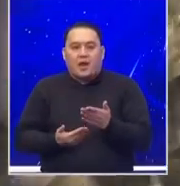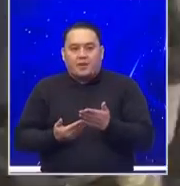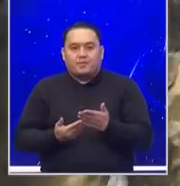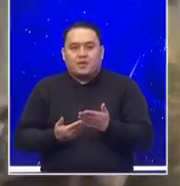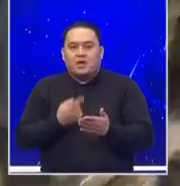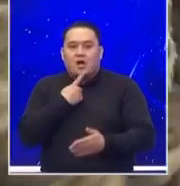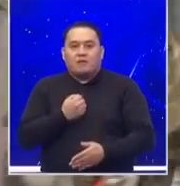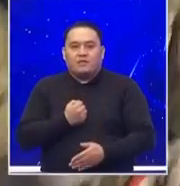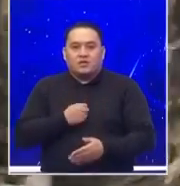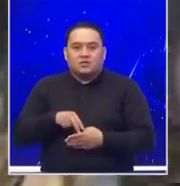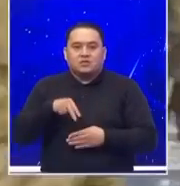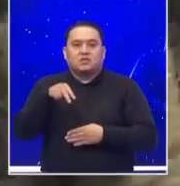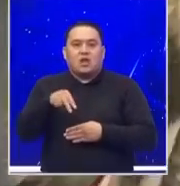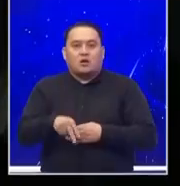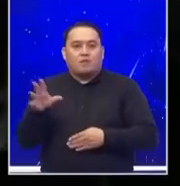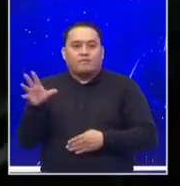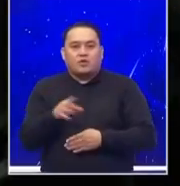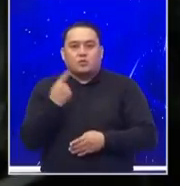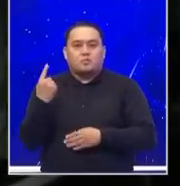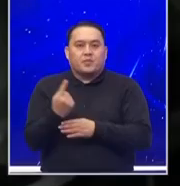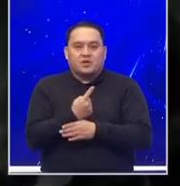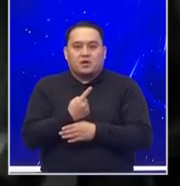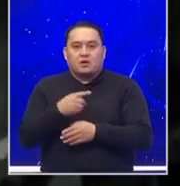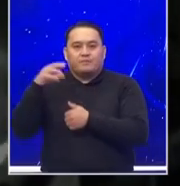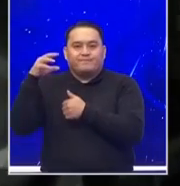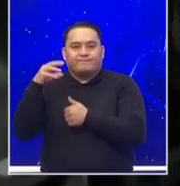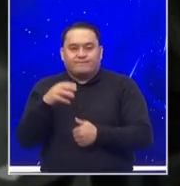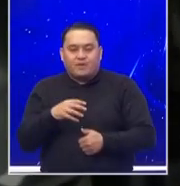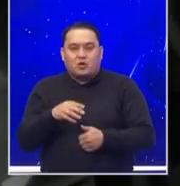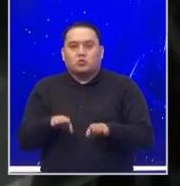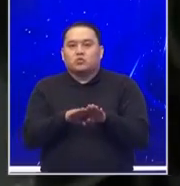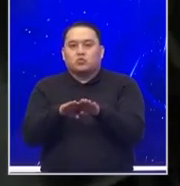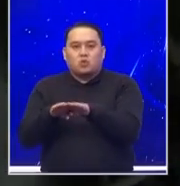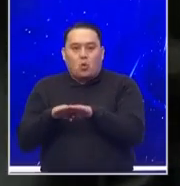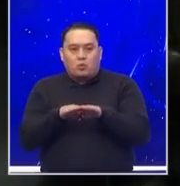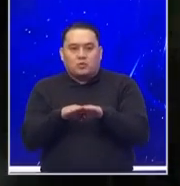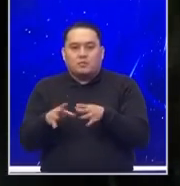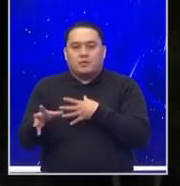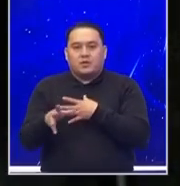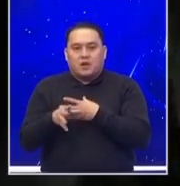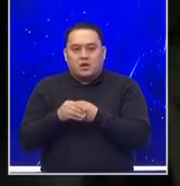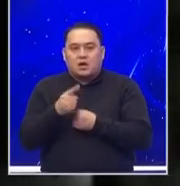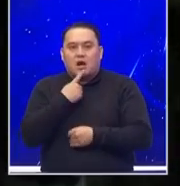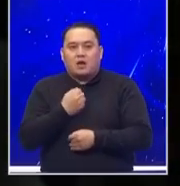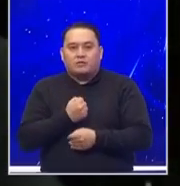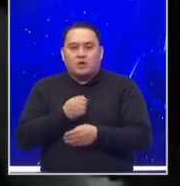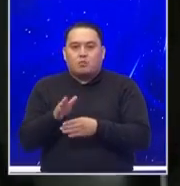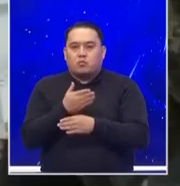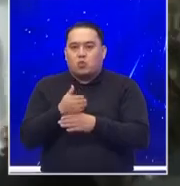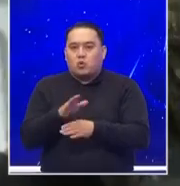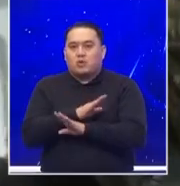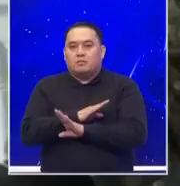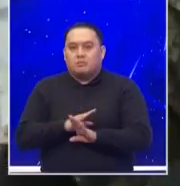Әскерлердің пікірінше секіру алаңында барлығы бірдей. Аспан десантшыларды қатардағы жауынгерлер мен генералдарға бөлмейді. Бірақ